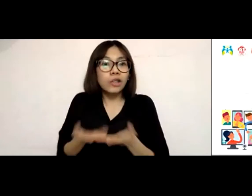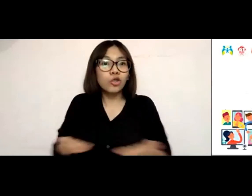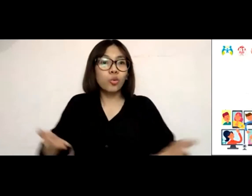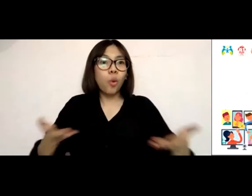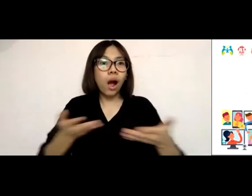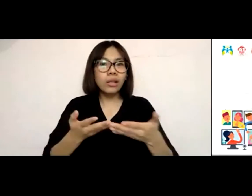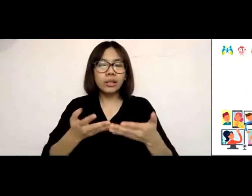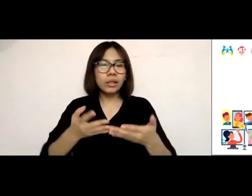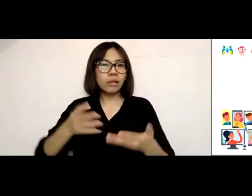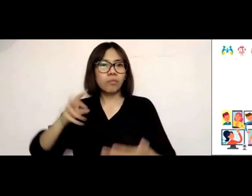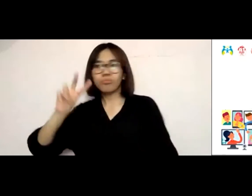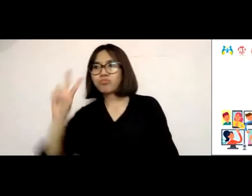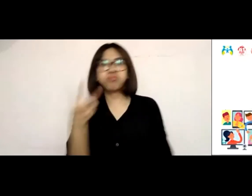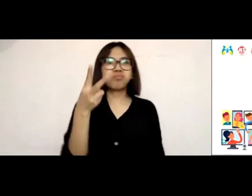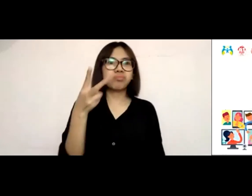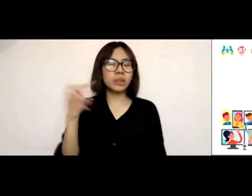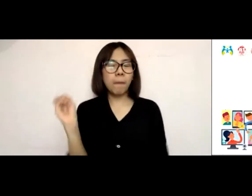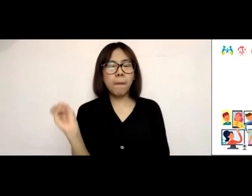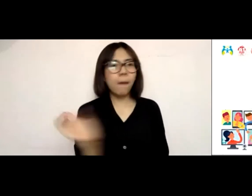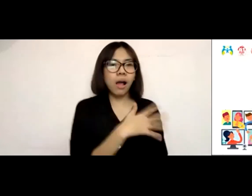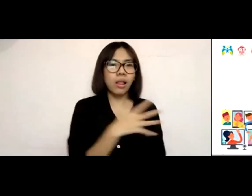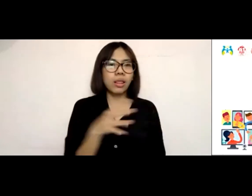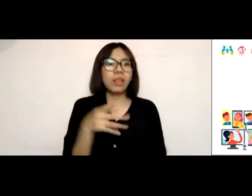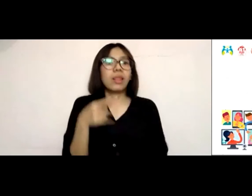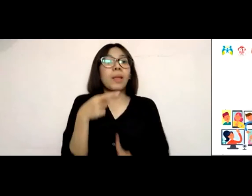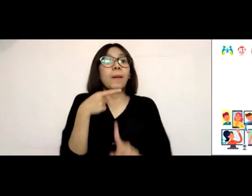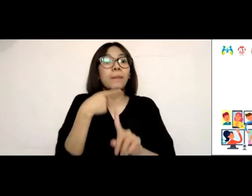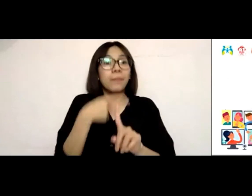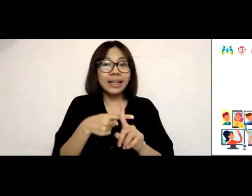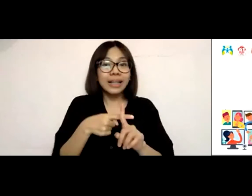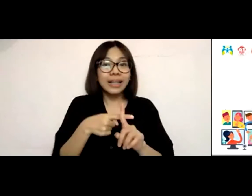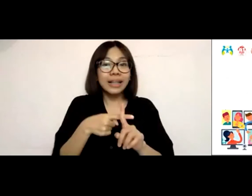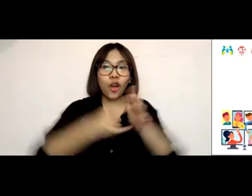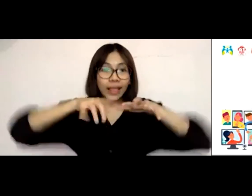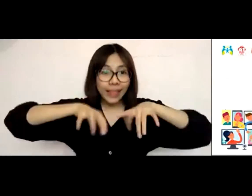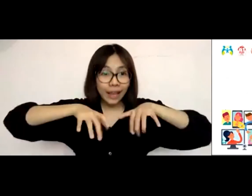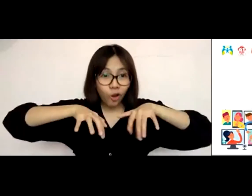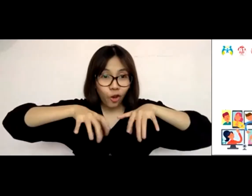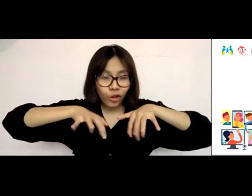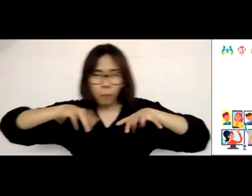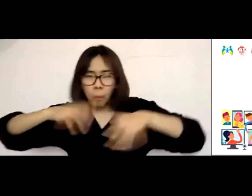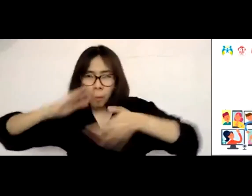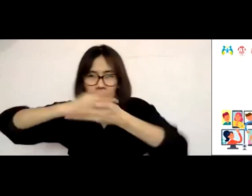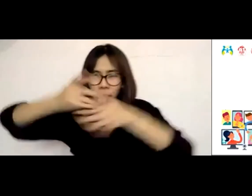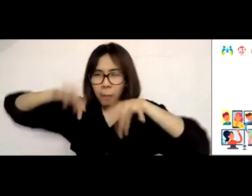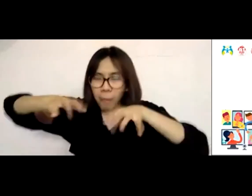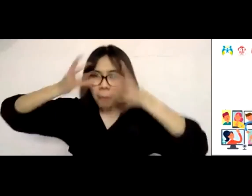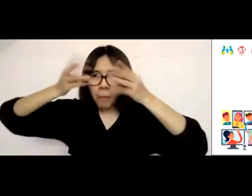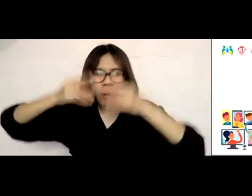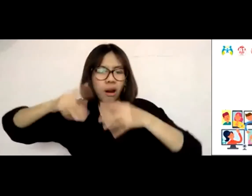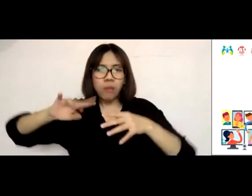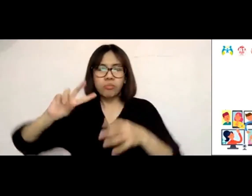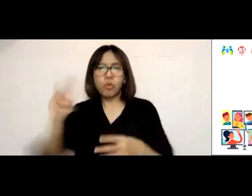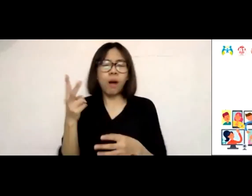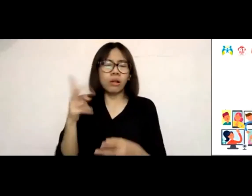udah keterlibatan teknologi juga sangat-sangat tinggi gitu. Nah, jadi itu berimplikasi bahwa